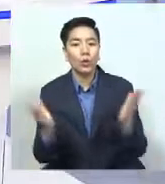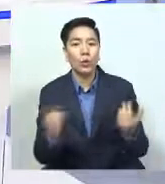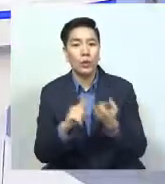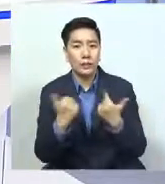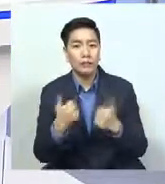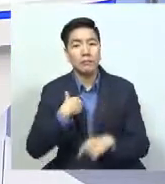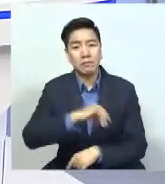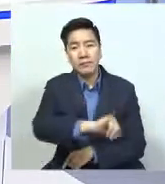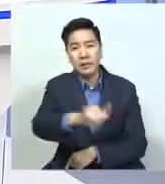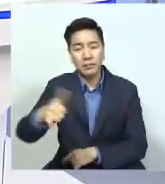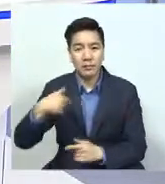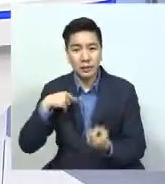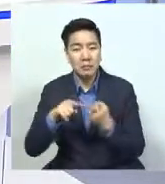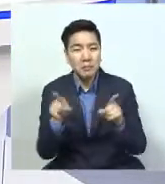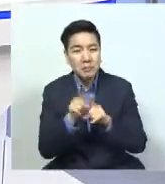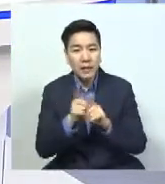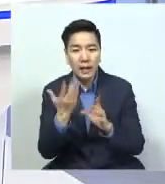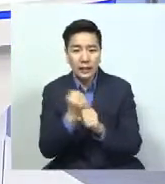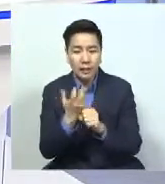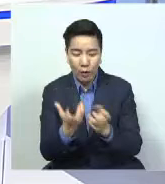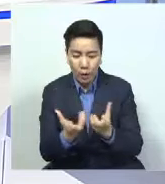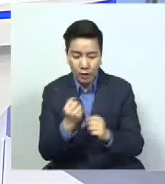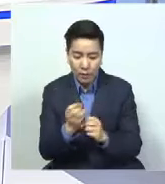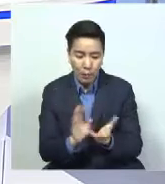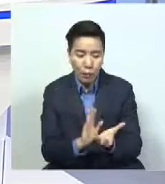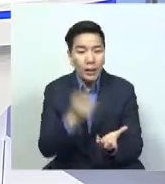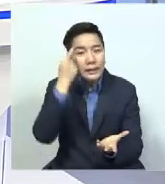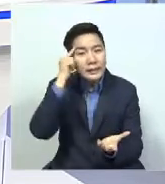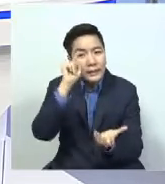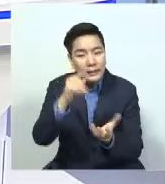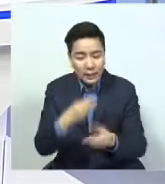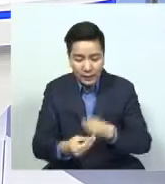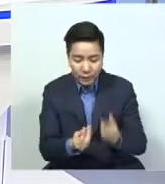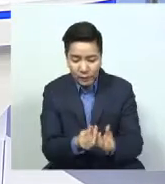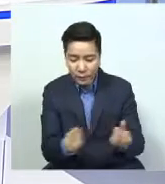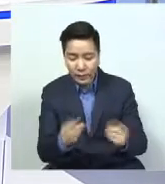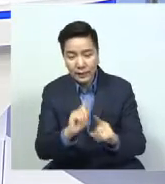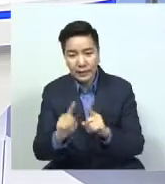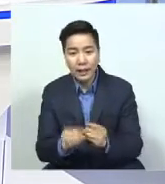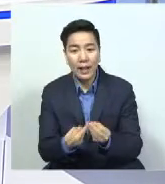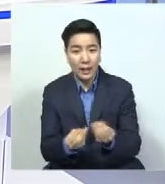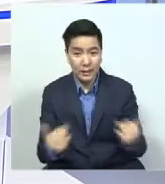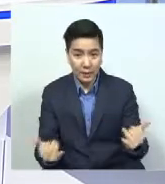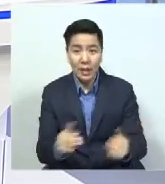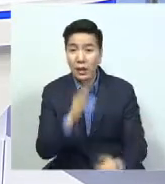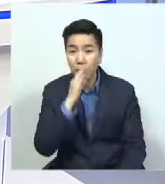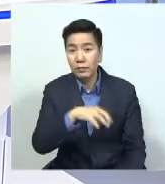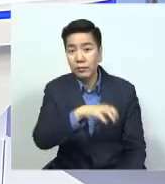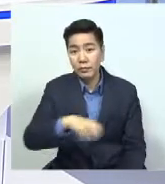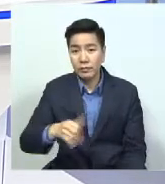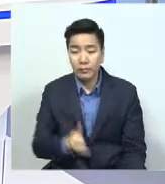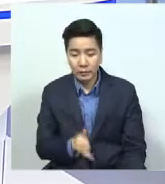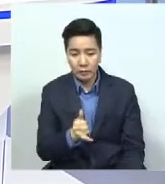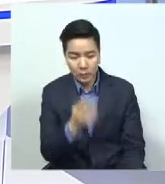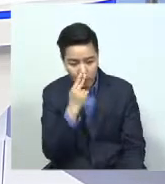นุนนะคะแล้วก็บางหน่วยงานเนี่ยเขามีเหมือนกับรับทำเป็นของซิวาเนียของขวัญ ของ ที ่ ระลึกของชำร่วยด้วยถ้าหน่วยงานต่าง